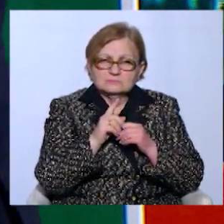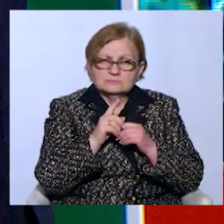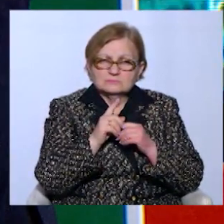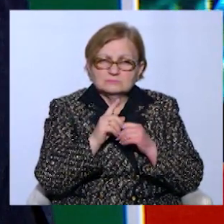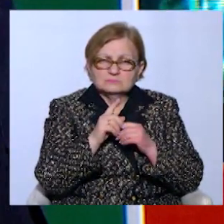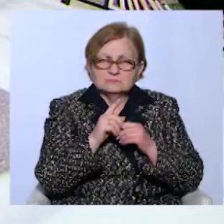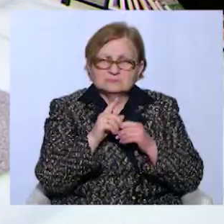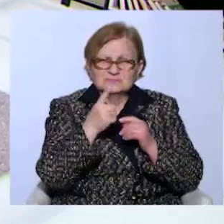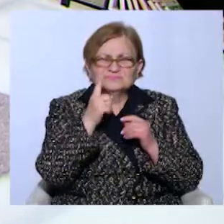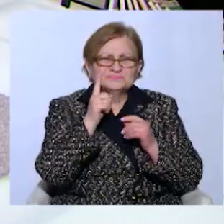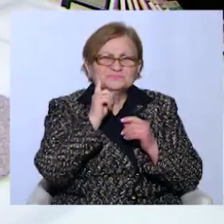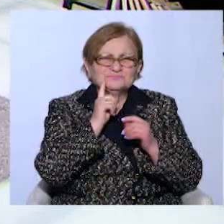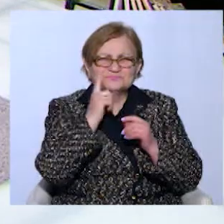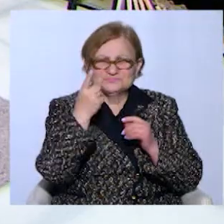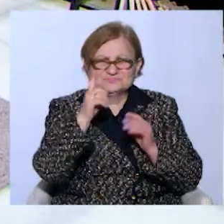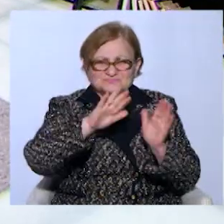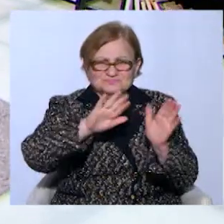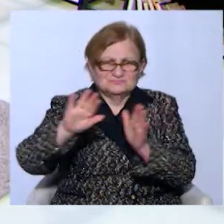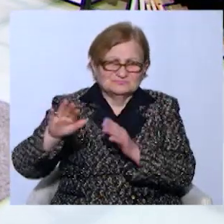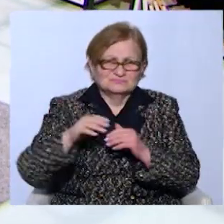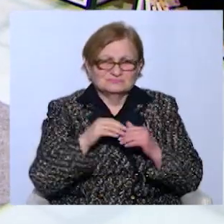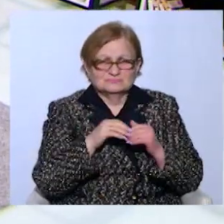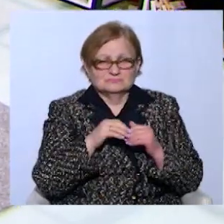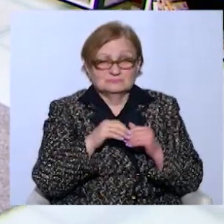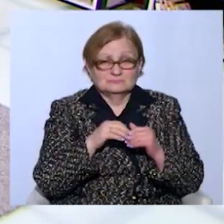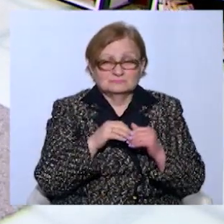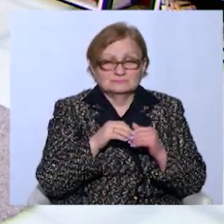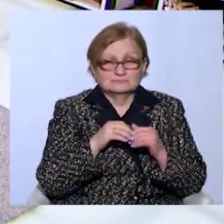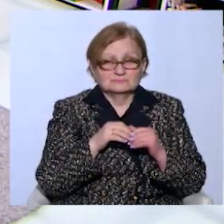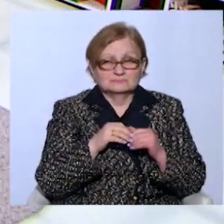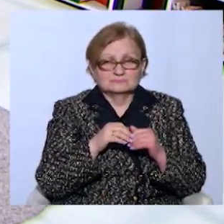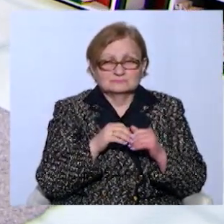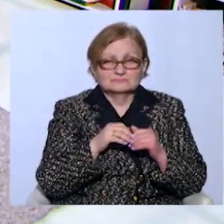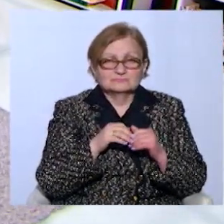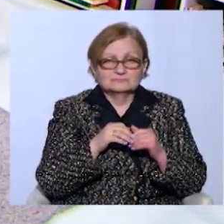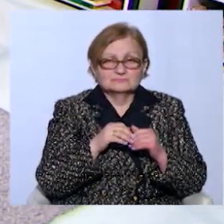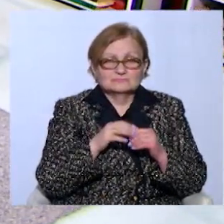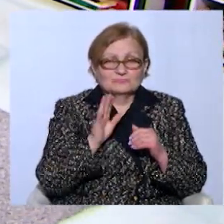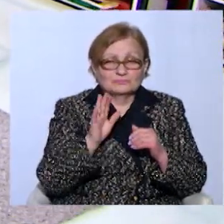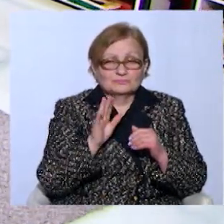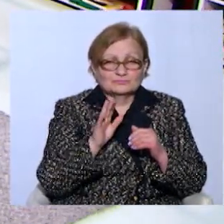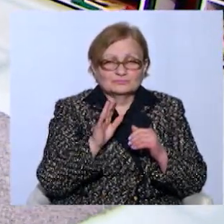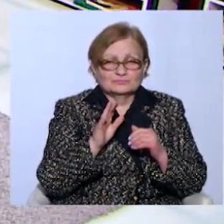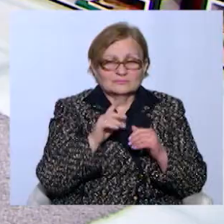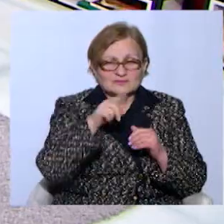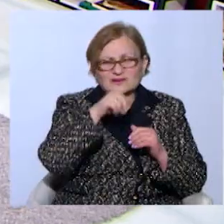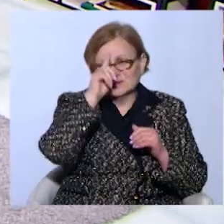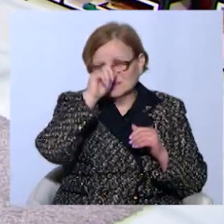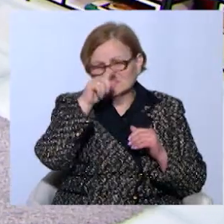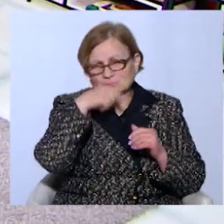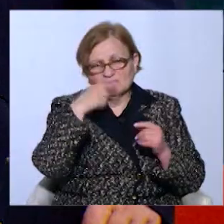ერთი წამით ამ ჩემ განტოლებას, რომელსაც მომის გამოხსნასაც მე ლამოფ ახლა დამოხსნი კიდევაც ორ წუთში, თქვენ ალბათ პასუხი გათ